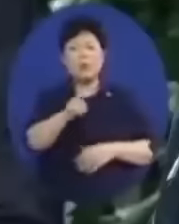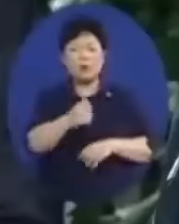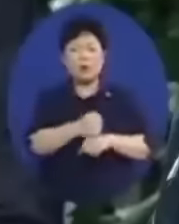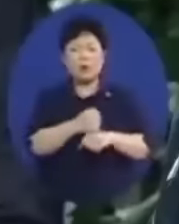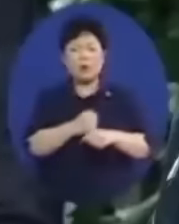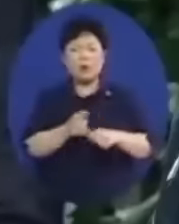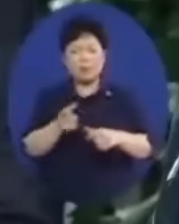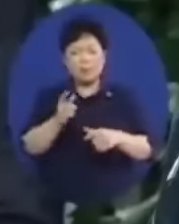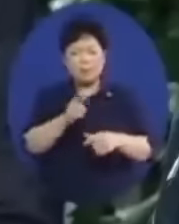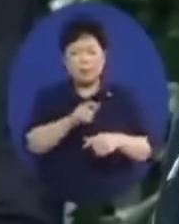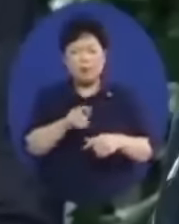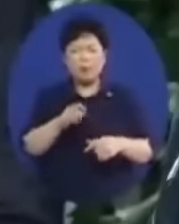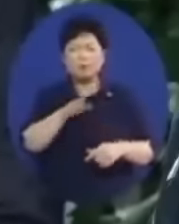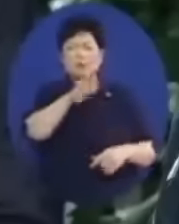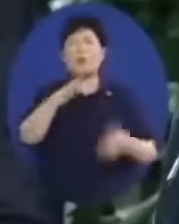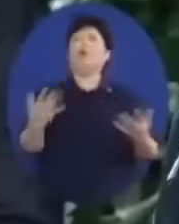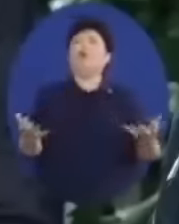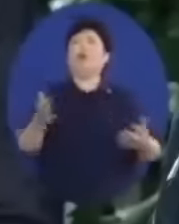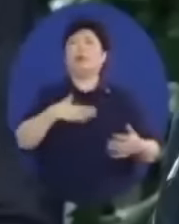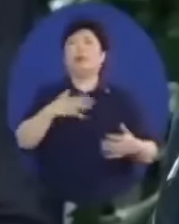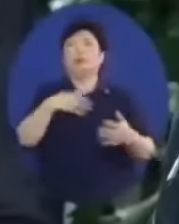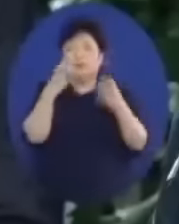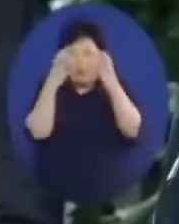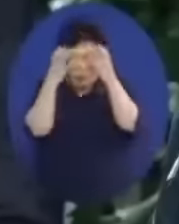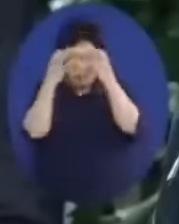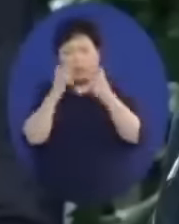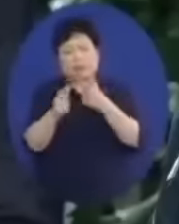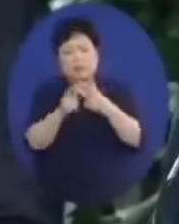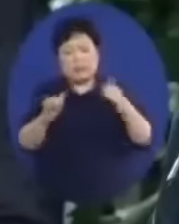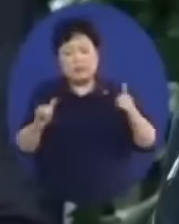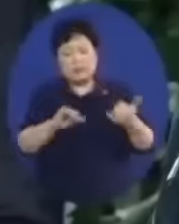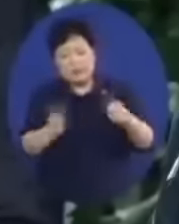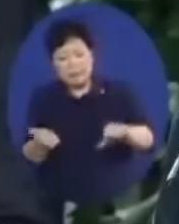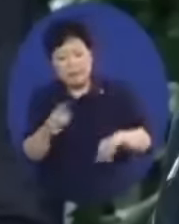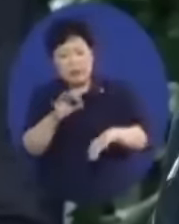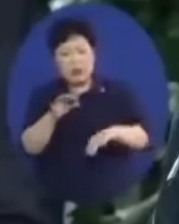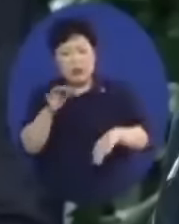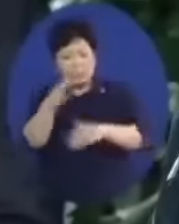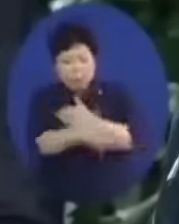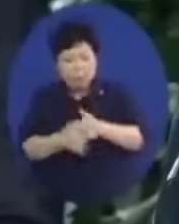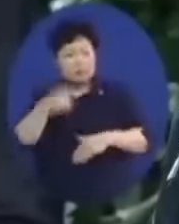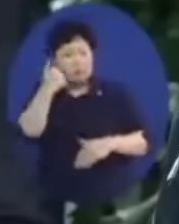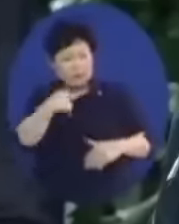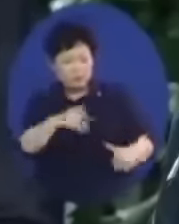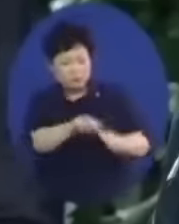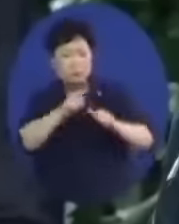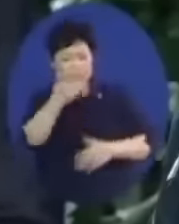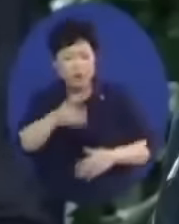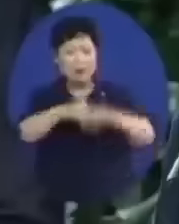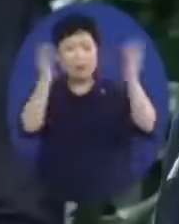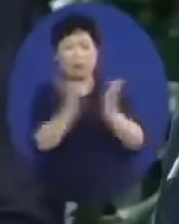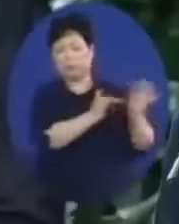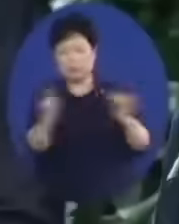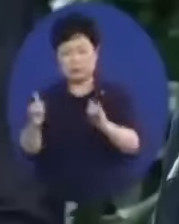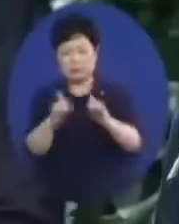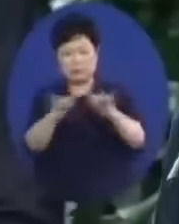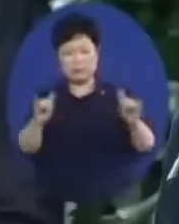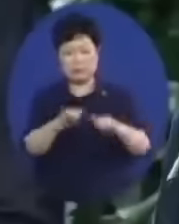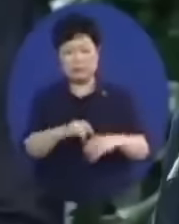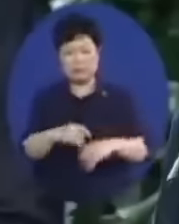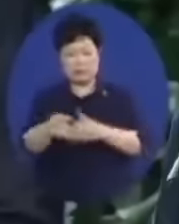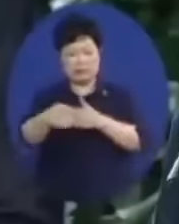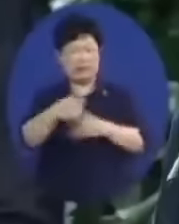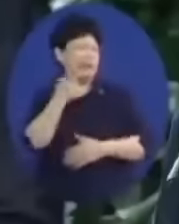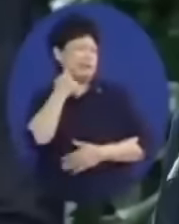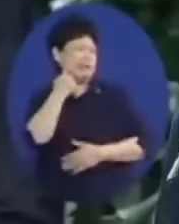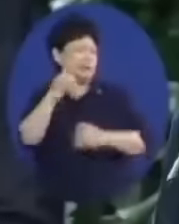그것이 바로 바울이 오라 나는 공고한 사람이로다 이 사망에 오면서 누가 나를 건져내랴. 모든 사람이 위선 때문에